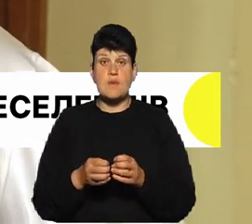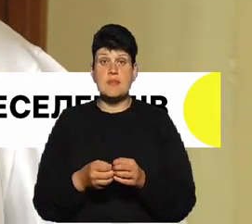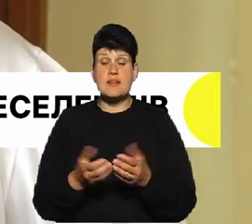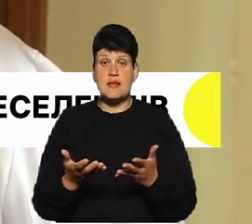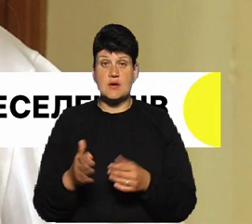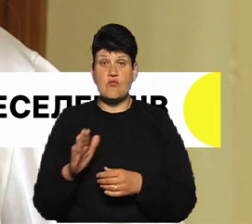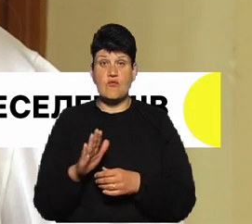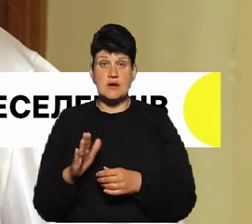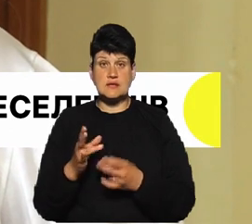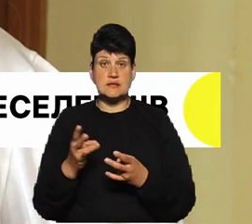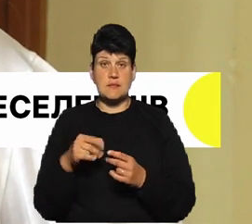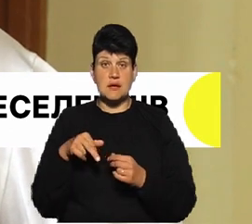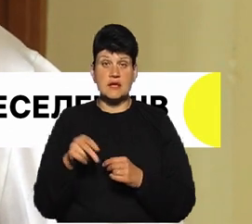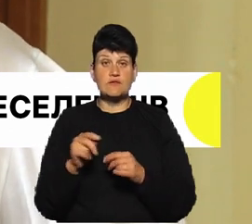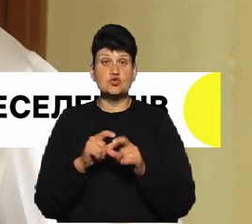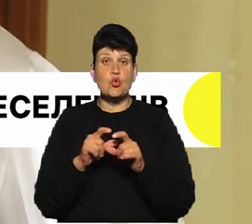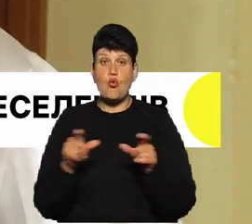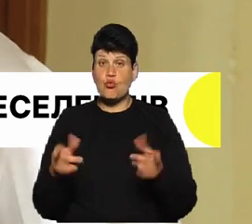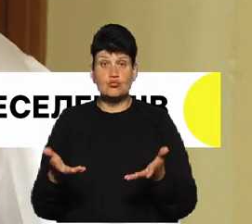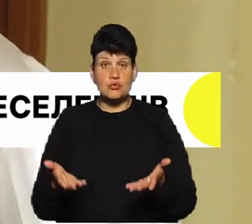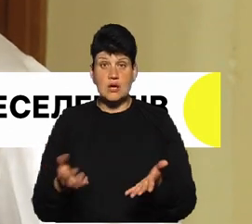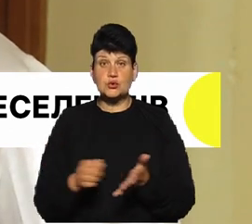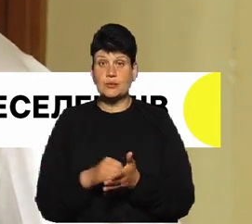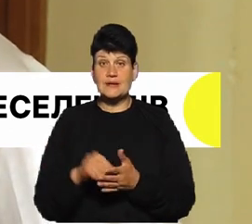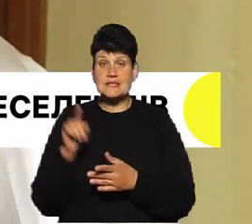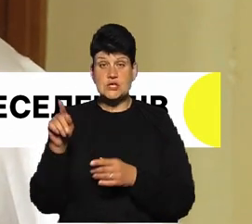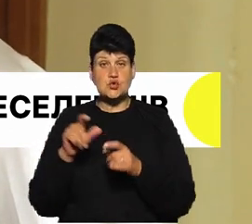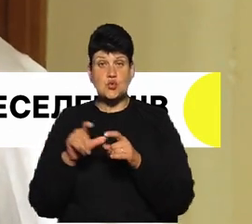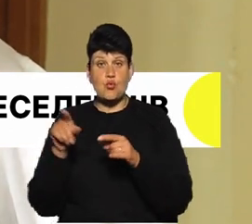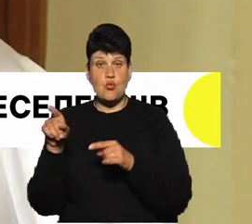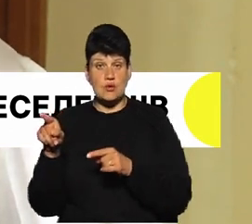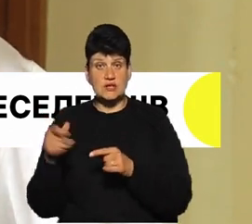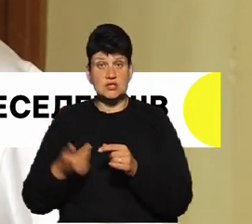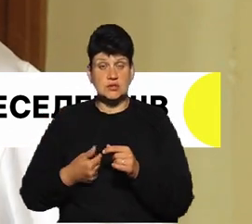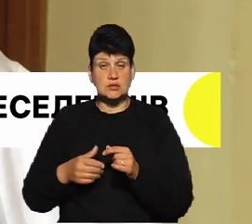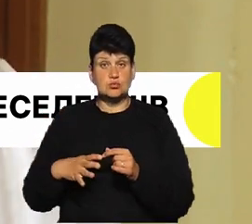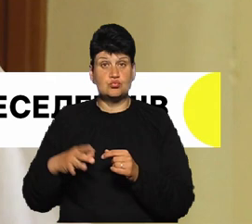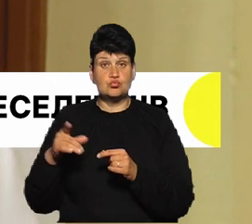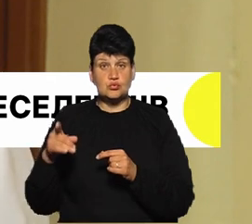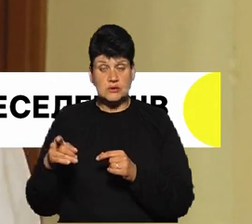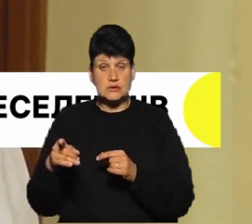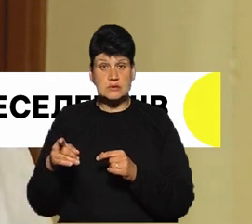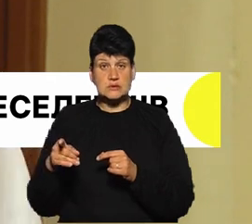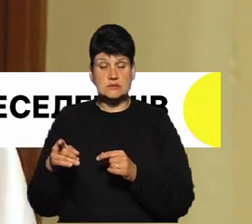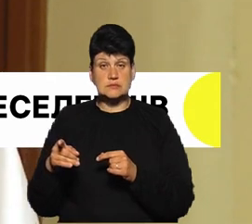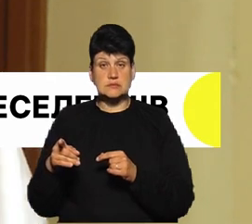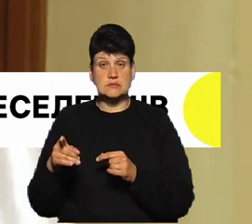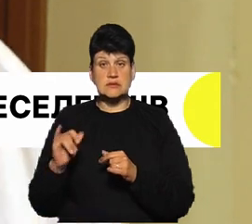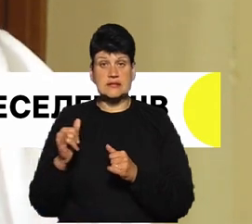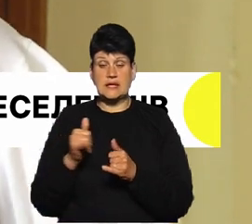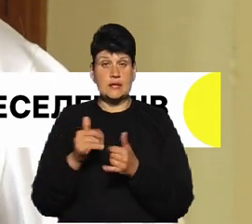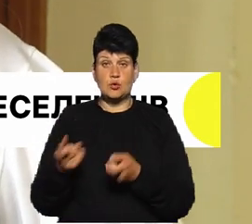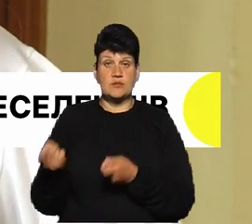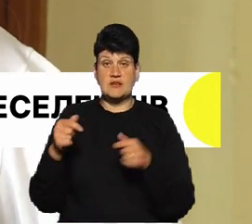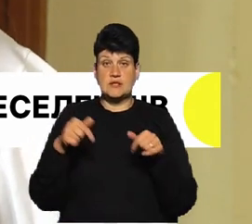йти в школу, а документи з тієї школи, там, де вони проживали, навчалася дитина, не може привезти сюди